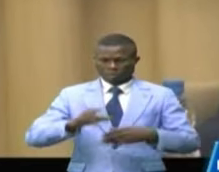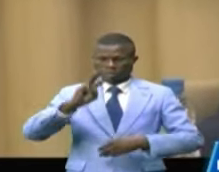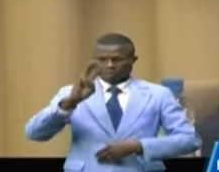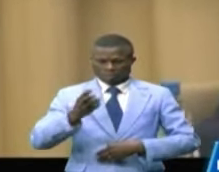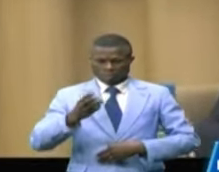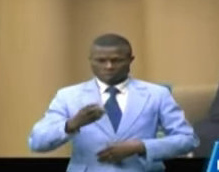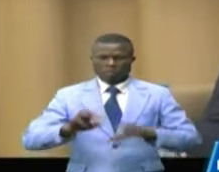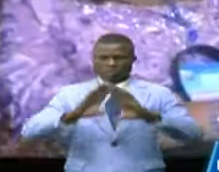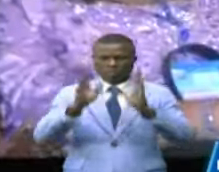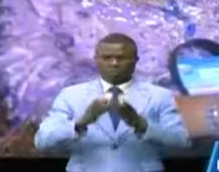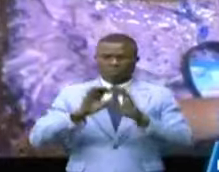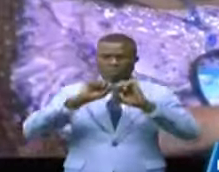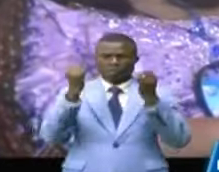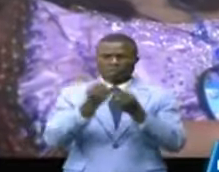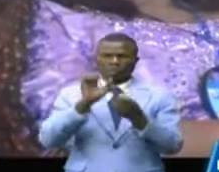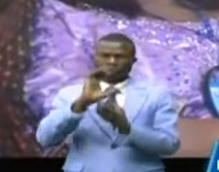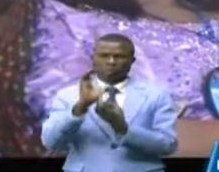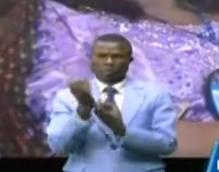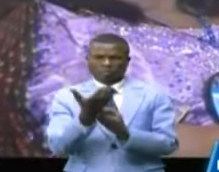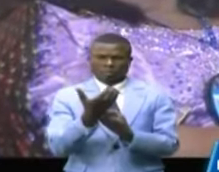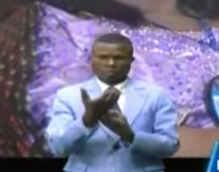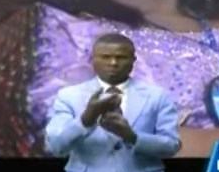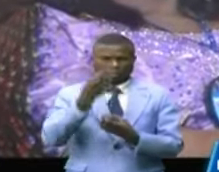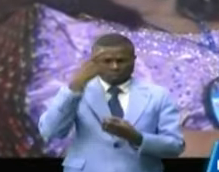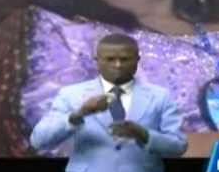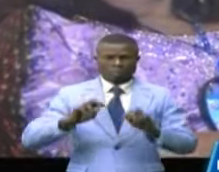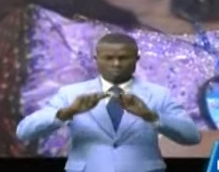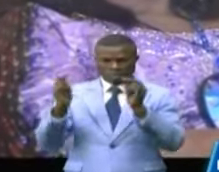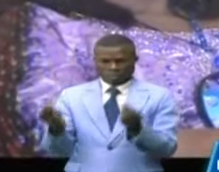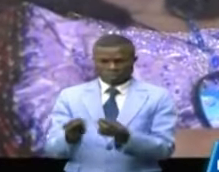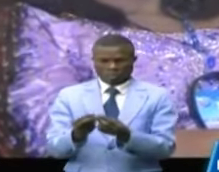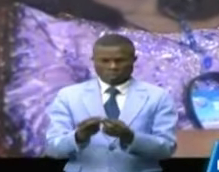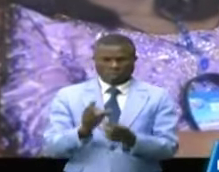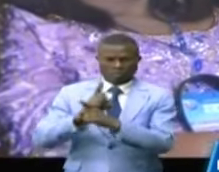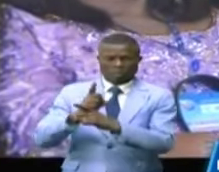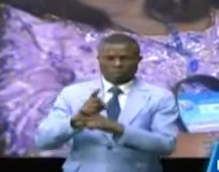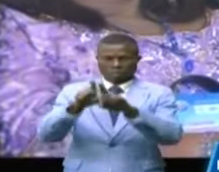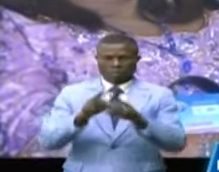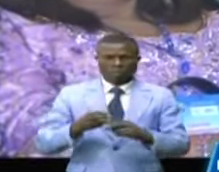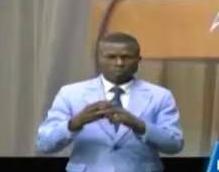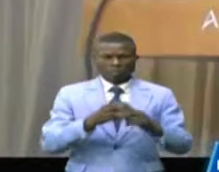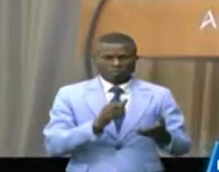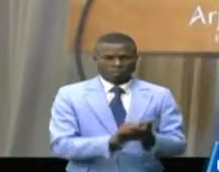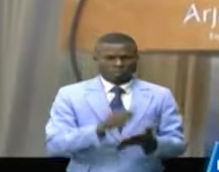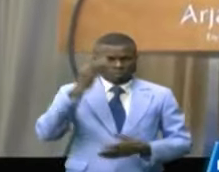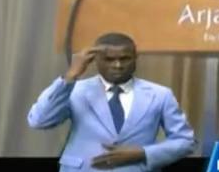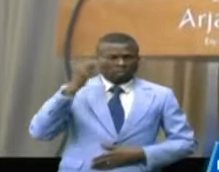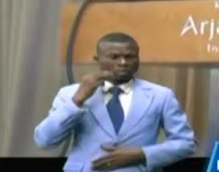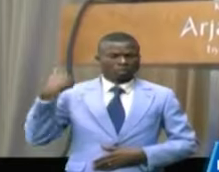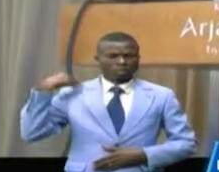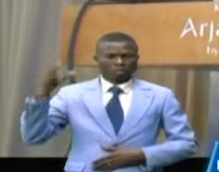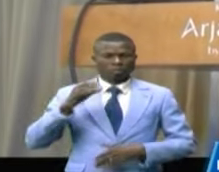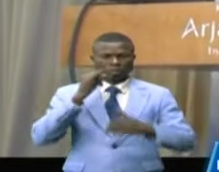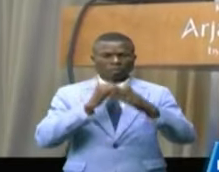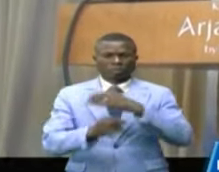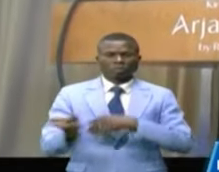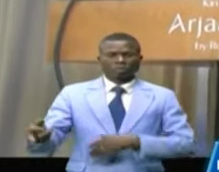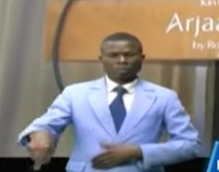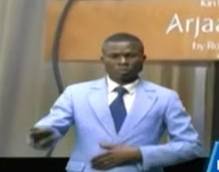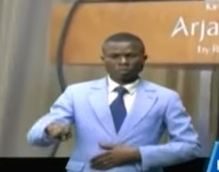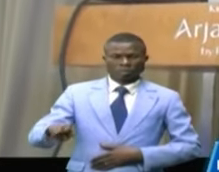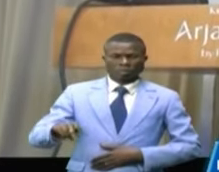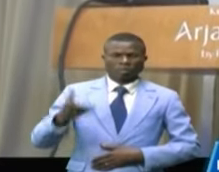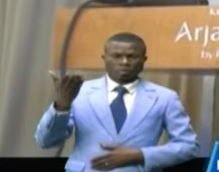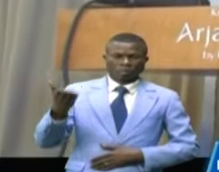sous-commission socioculturelle, pour terminer avec la sous-commission défense et sécurité. Le ministre d'État de l'intégration régionale,